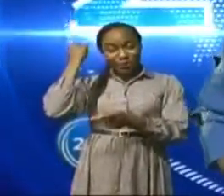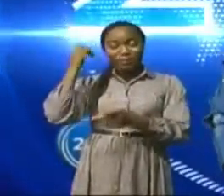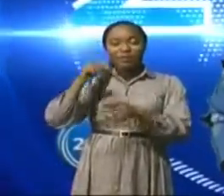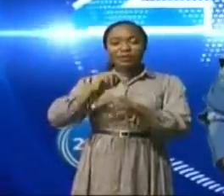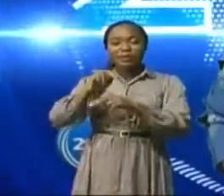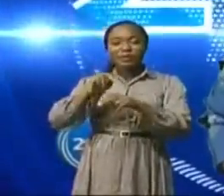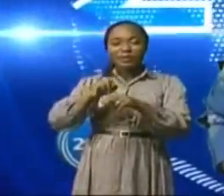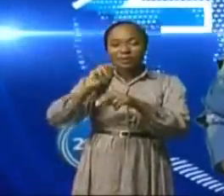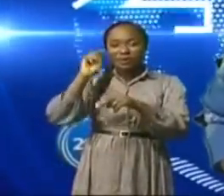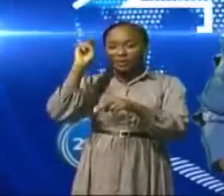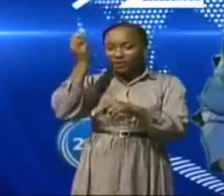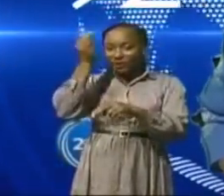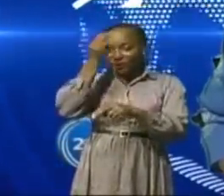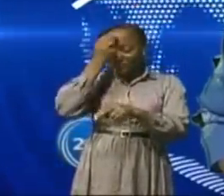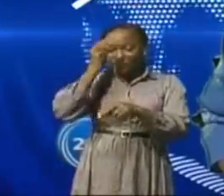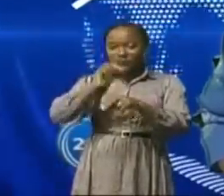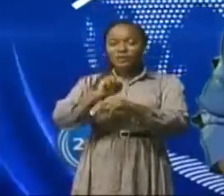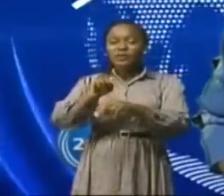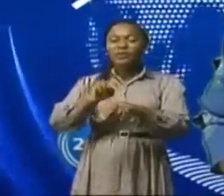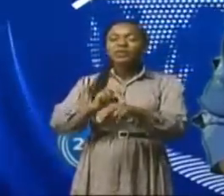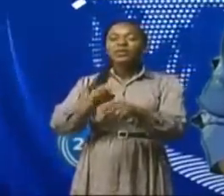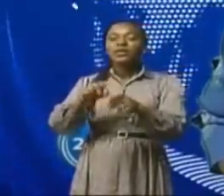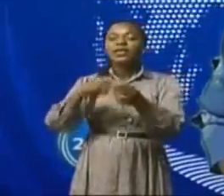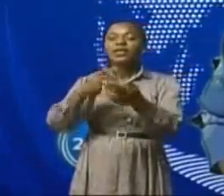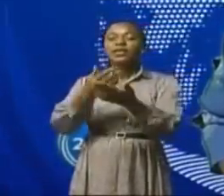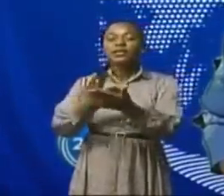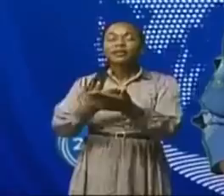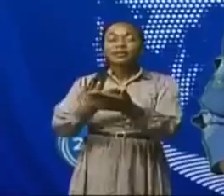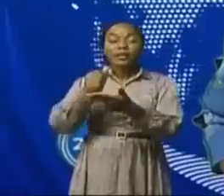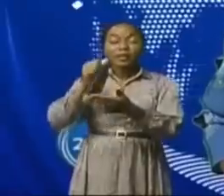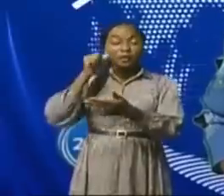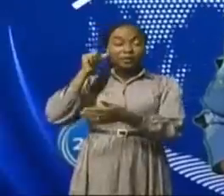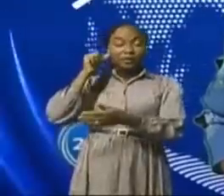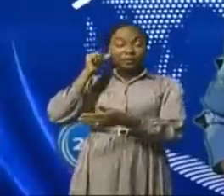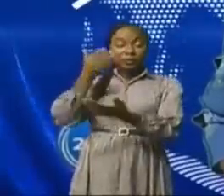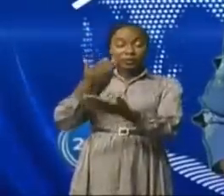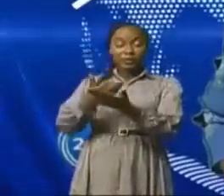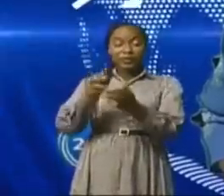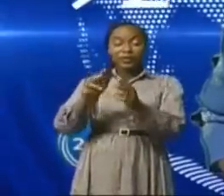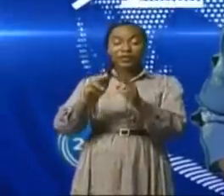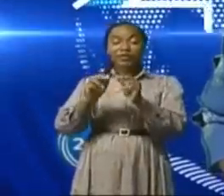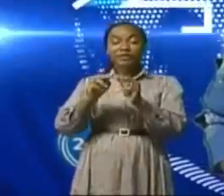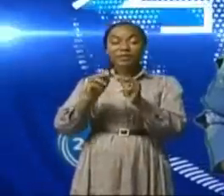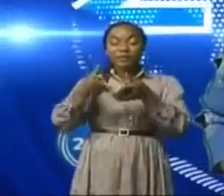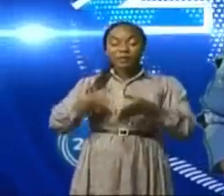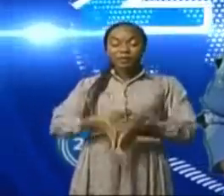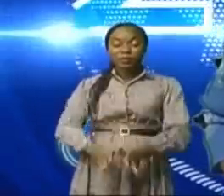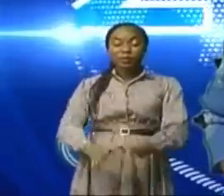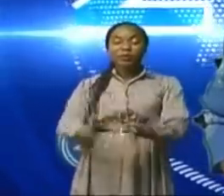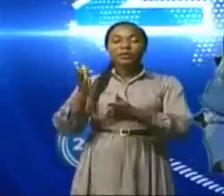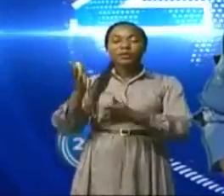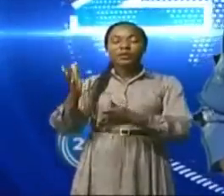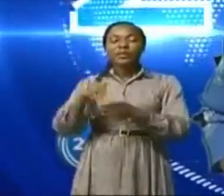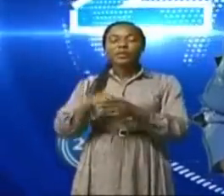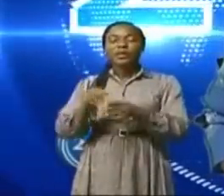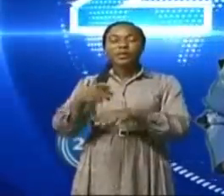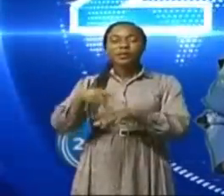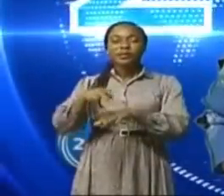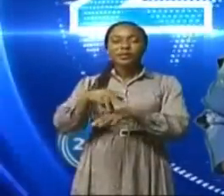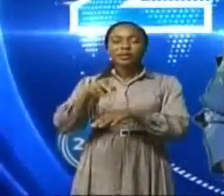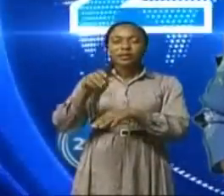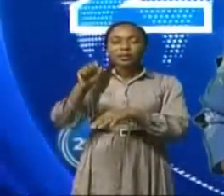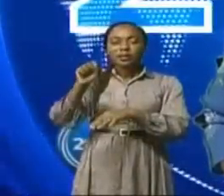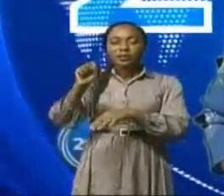Patrice Emery Lumumba, est arrivé hier jeudi dans son village natal à Onalua, dans la province du Sankuru. Plusieurs